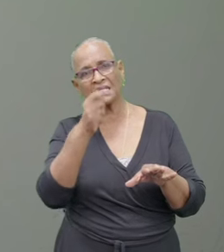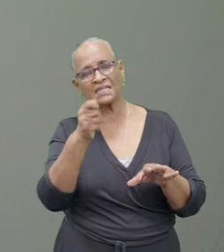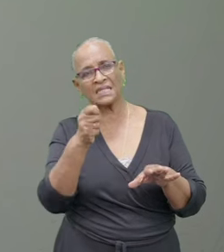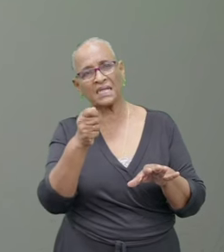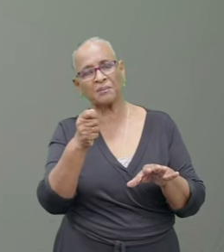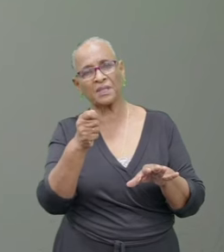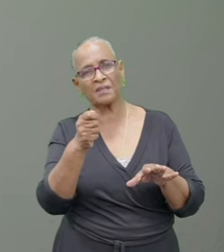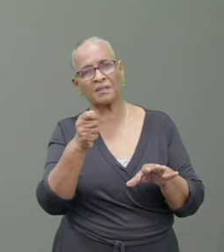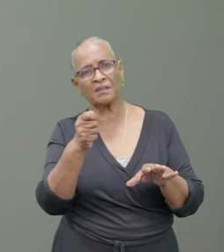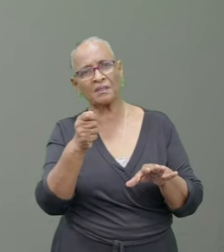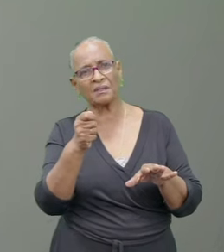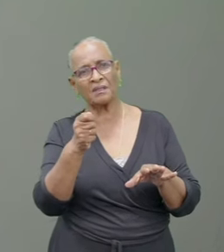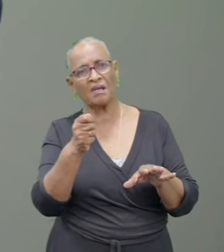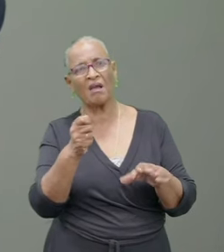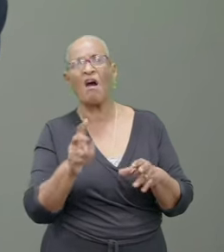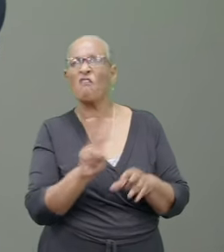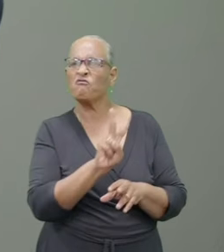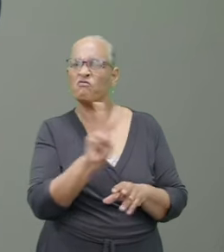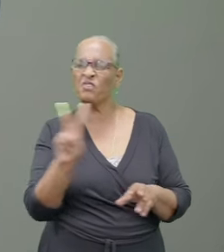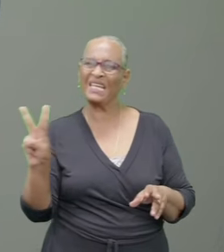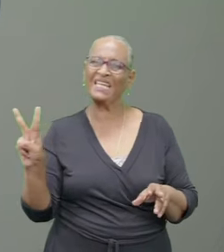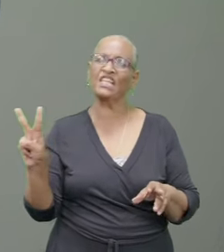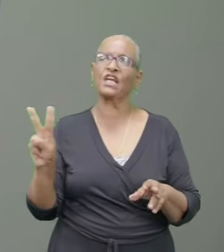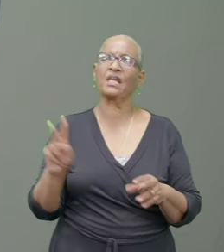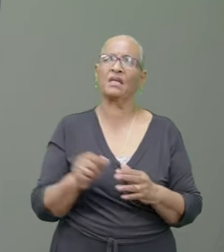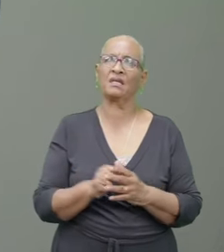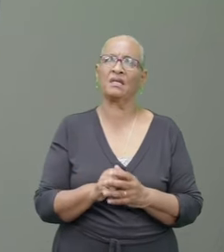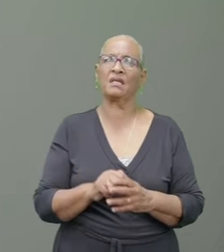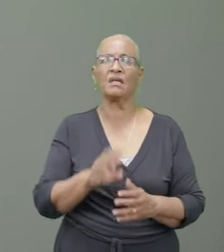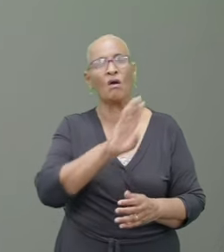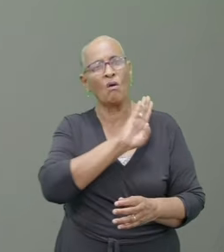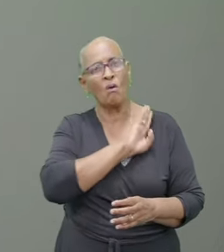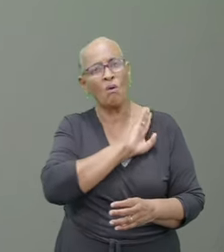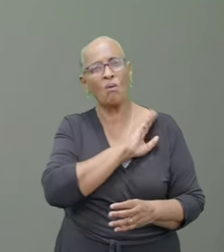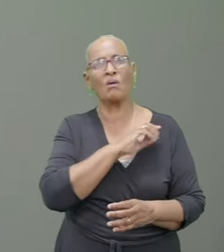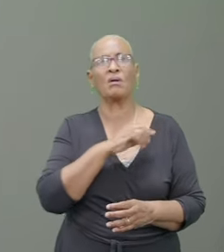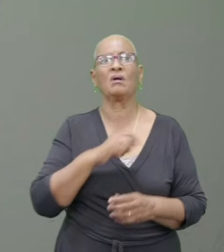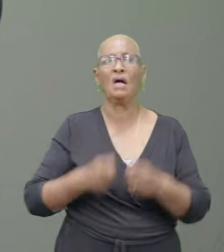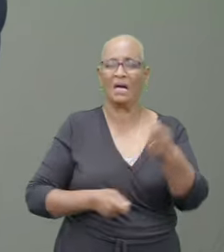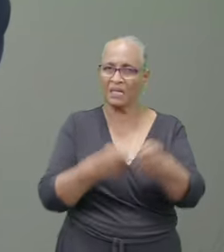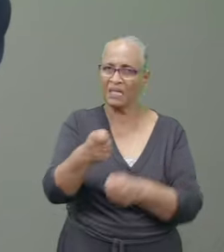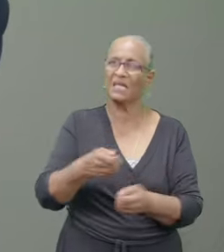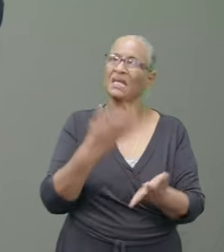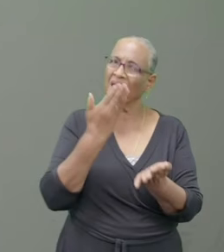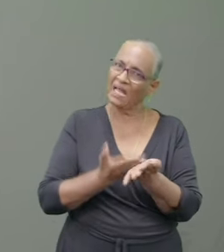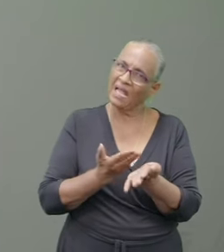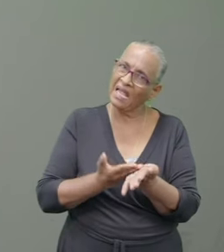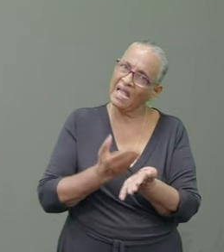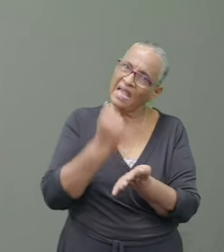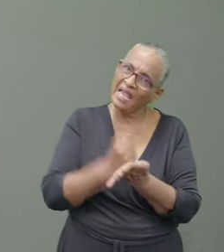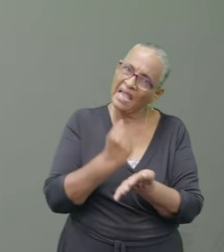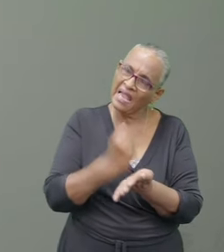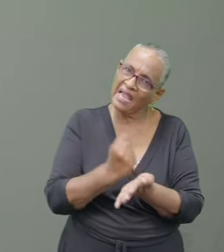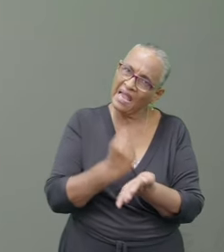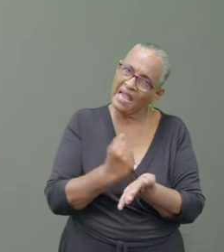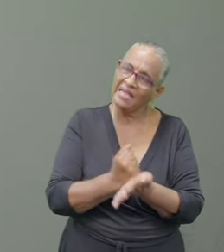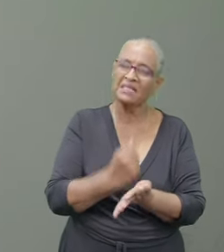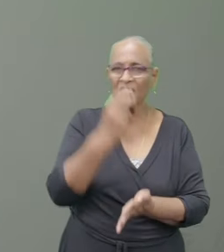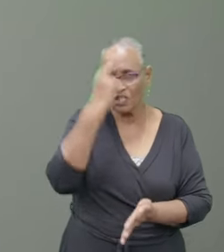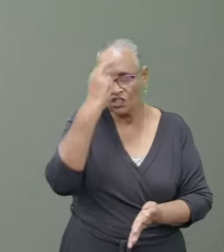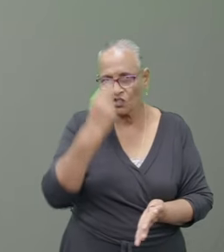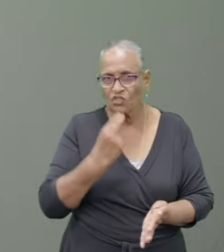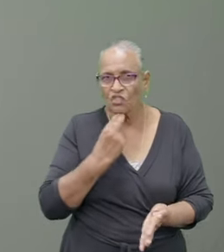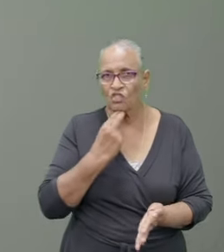door verenigingen. En ik kan u garanderen dat de regering zeer serieus werkt aan het